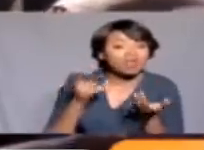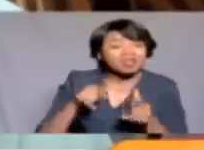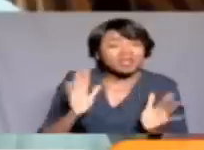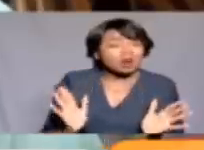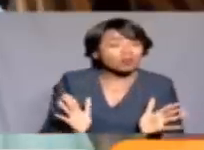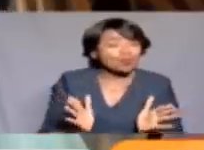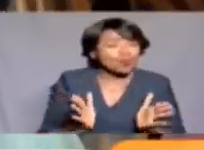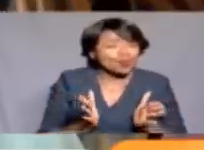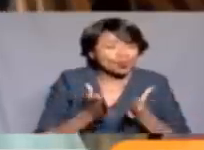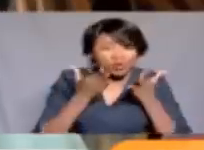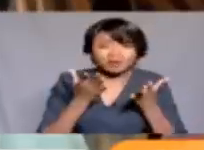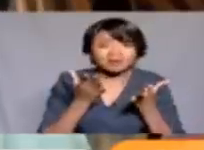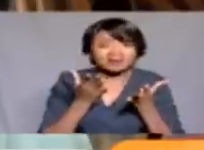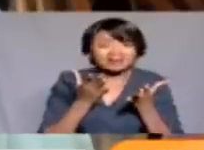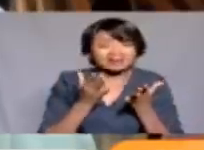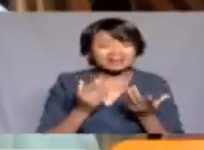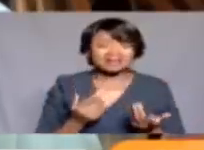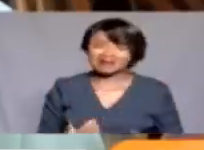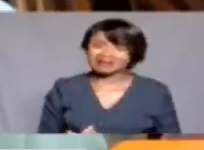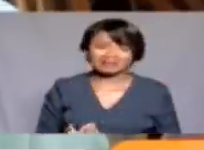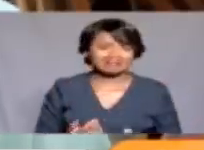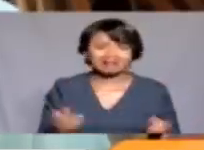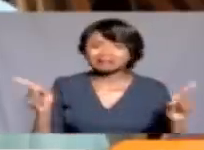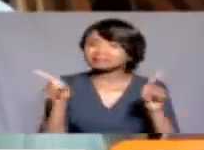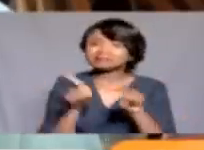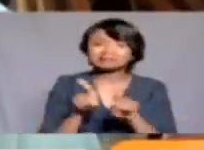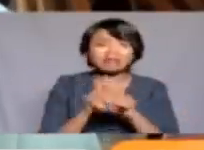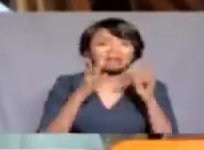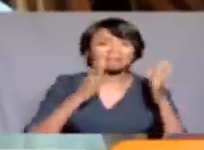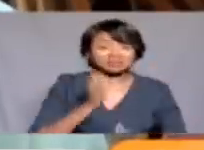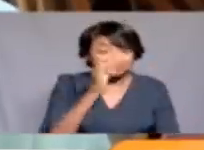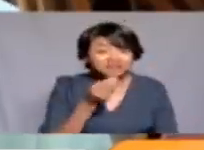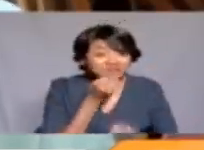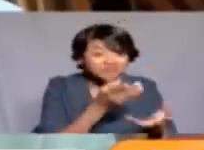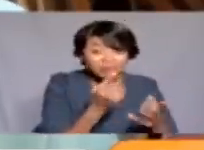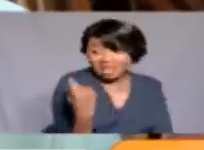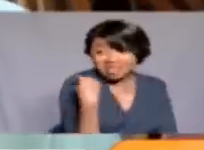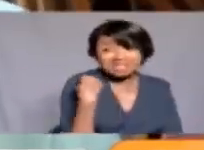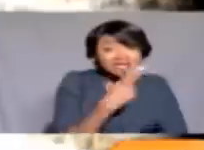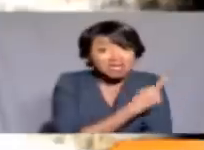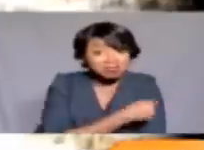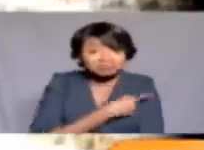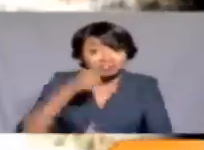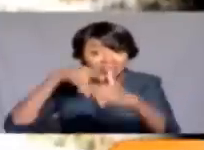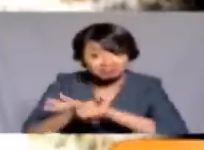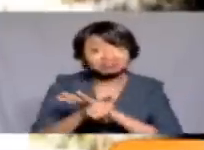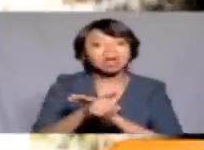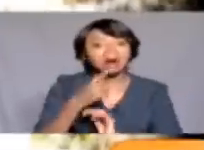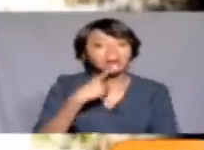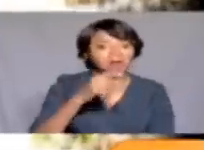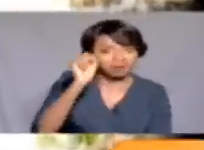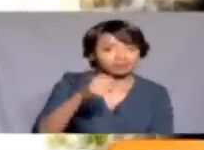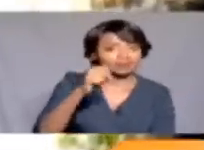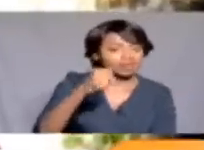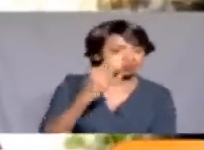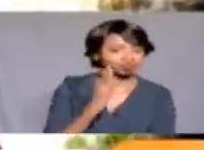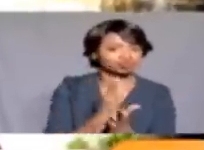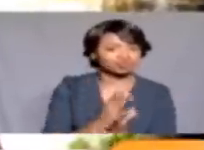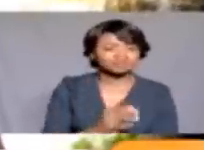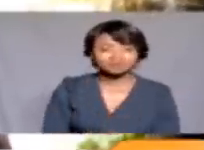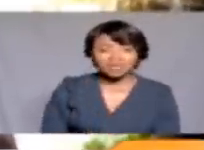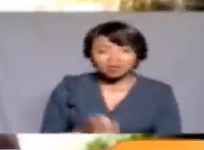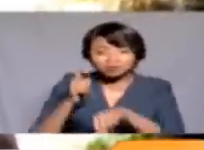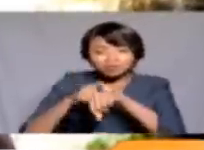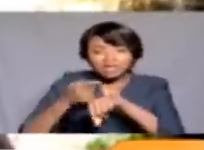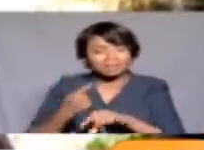ameshamiri. Lakini uona vile hali alivyo kama ni mtu ambaye ukiambiwa ametoka hospitalini jana unasema ni kweli. Hata nikija huku